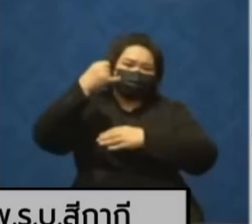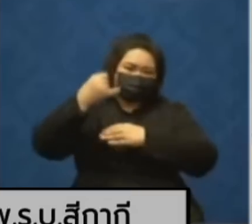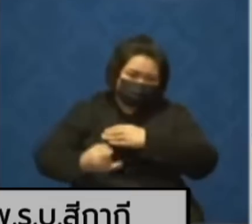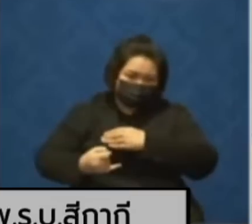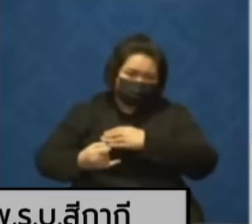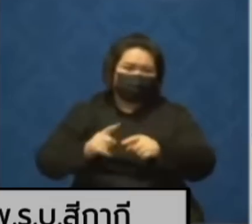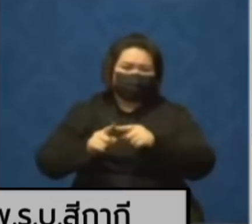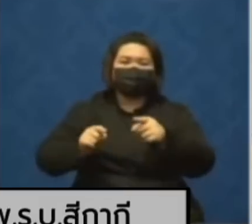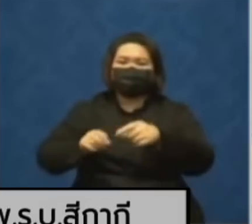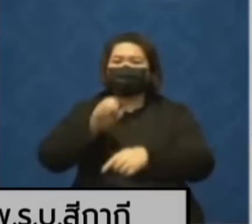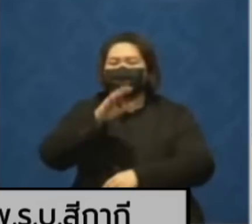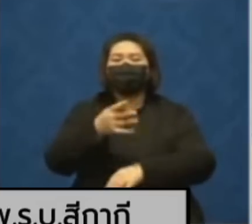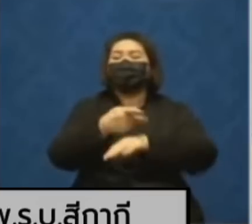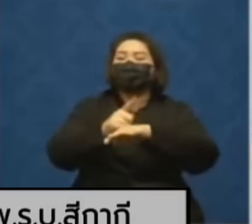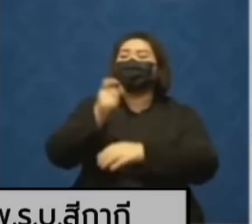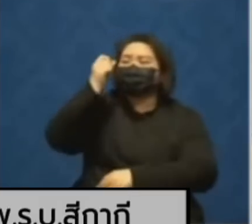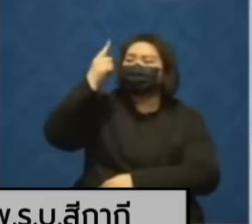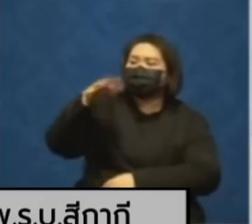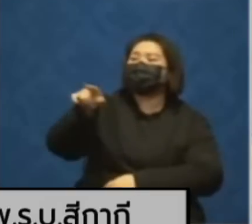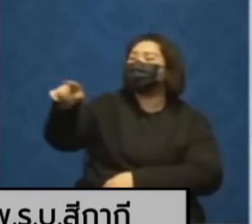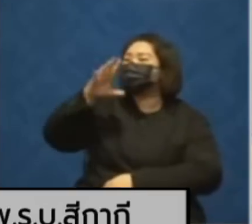plugins มาทางลใจแล้วแล้็พอแล้ว